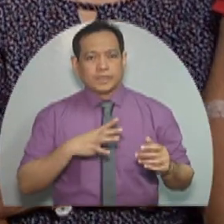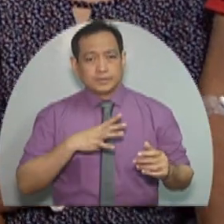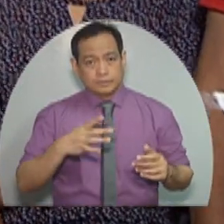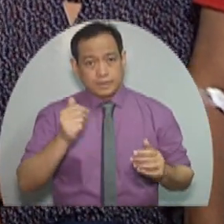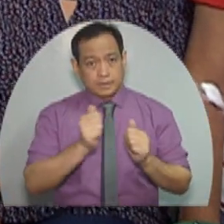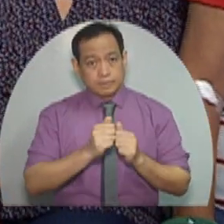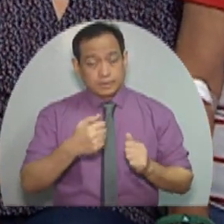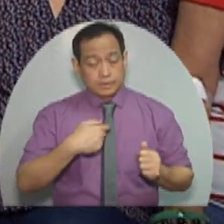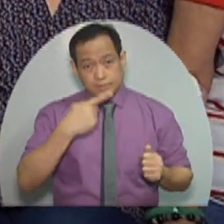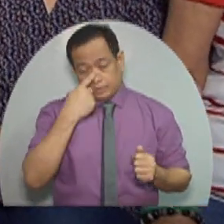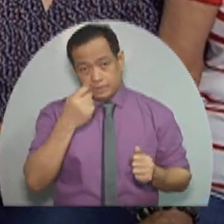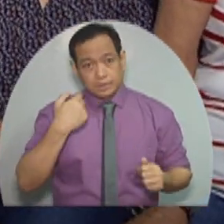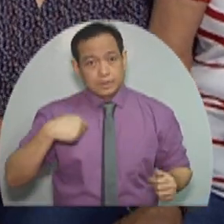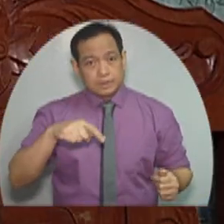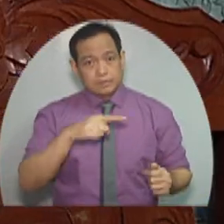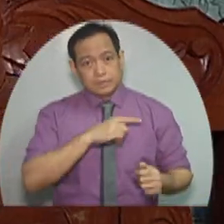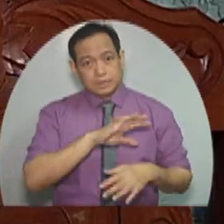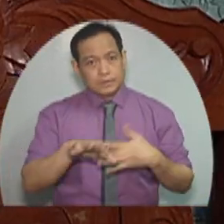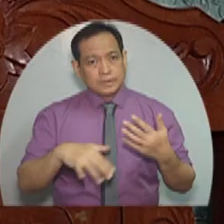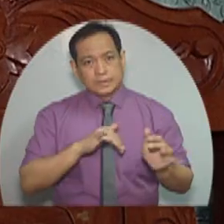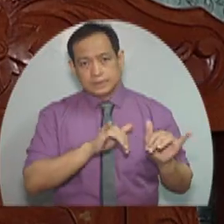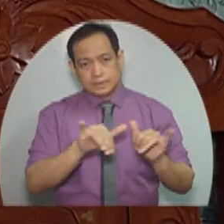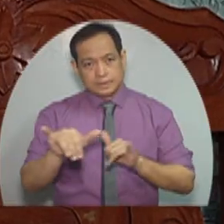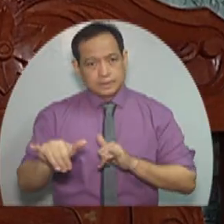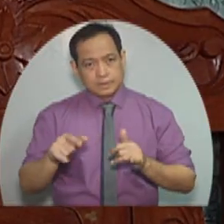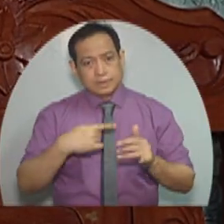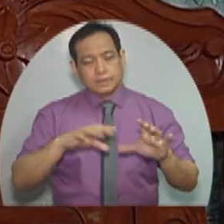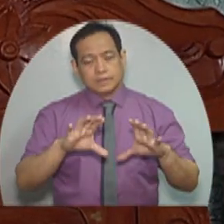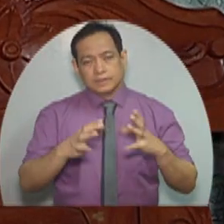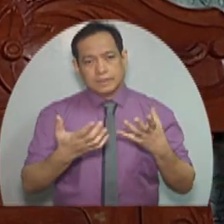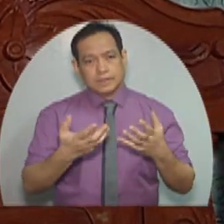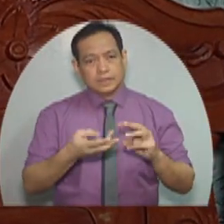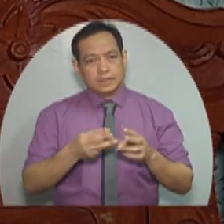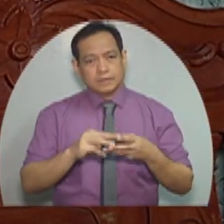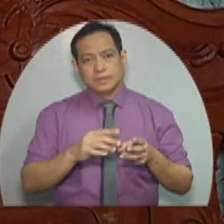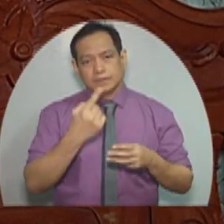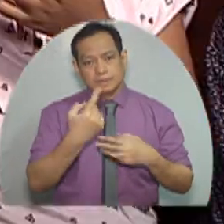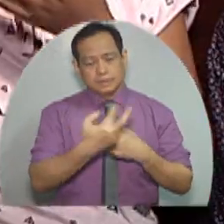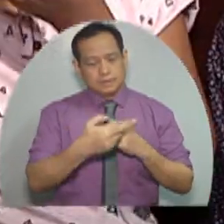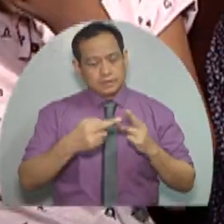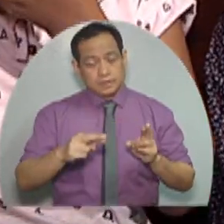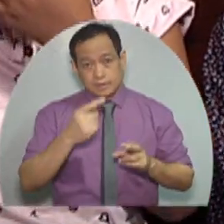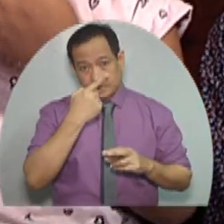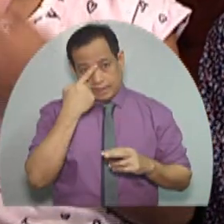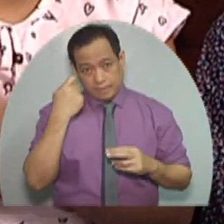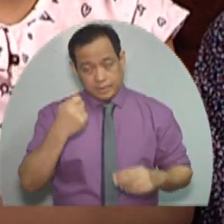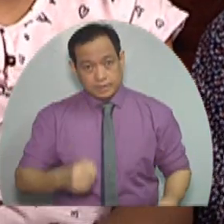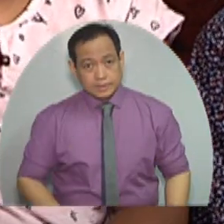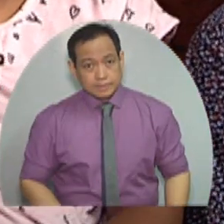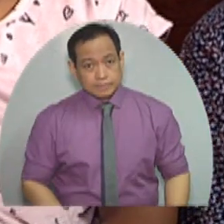akin kasi parang pare-pareho lang kami. Parang kami lang yung magkakaklase sa isang kuwan po room. Kasi